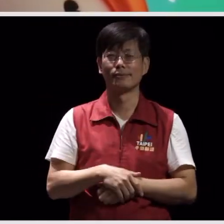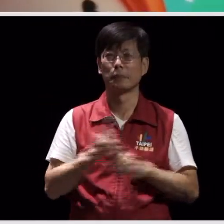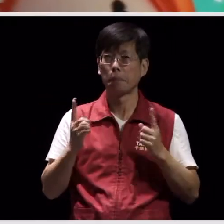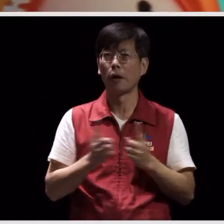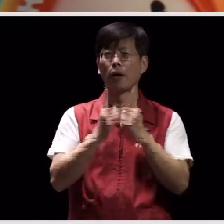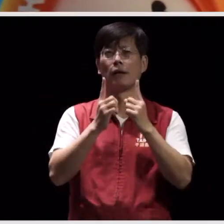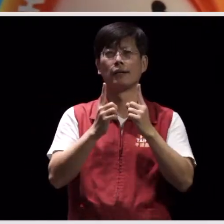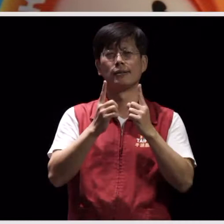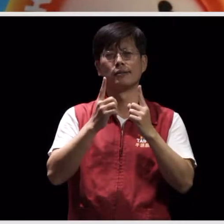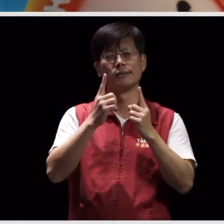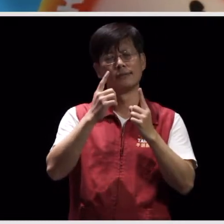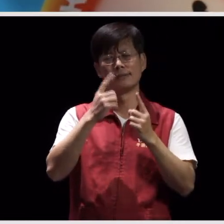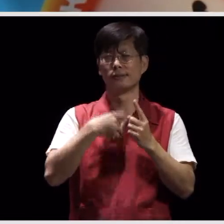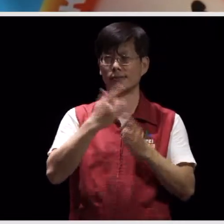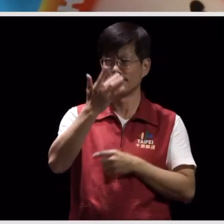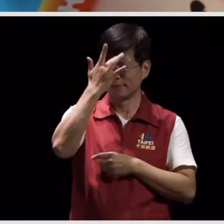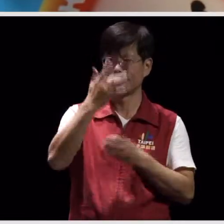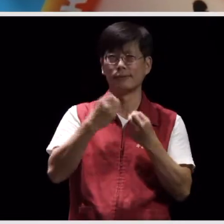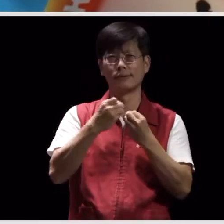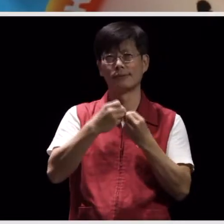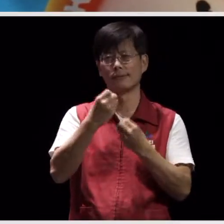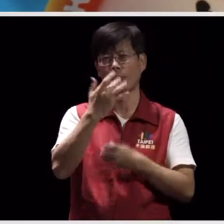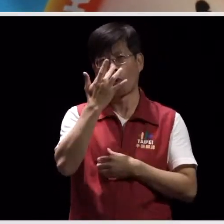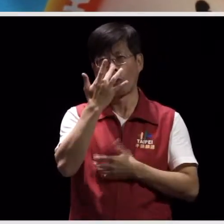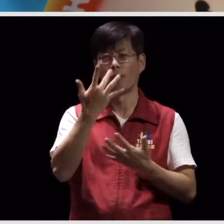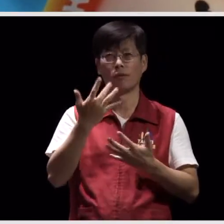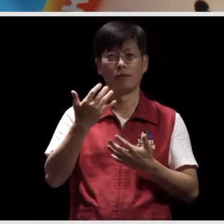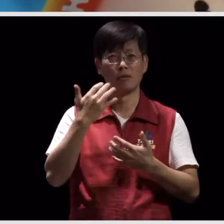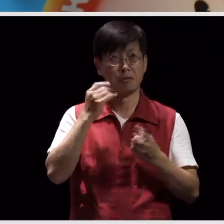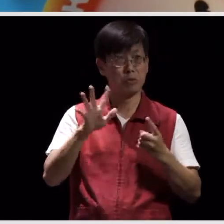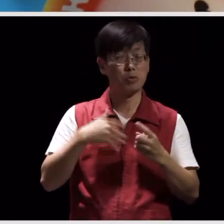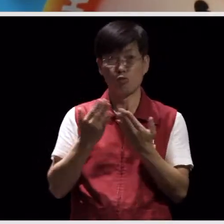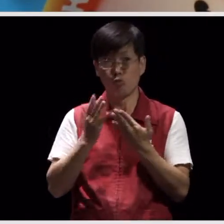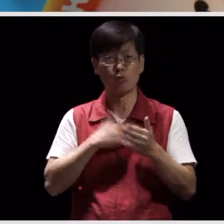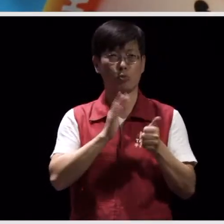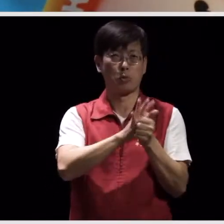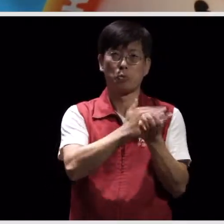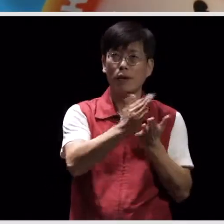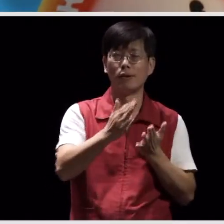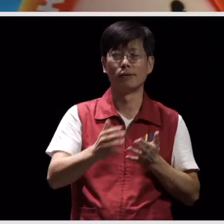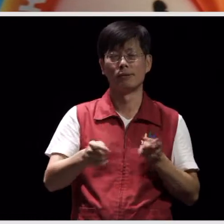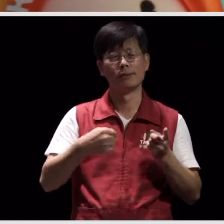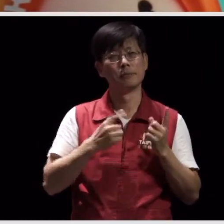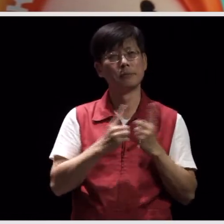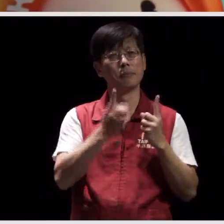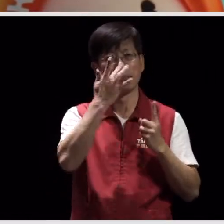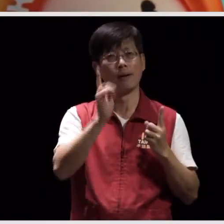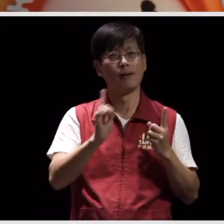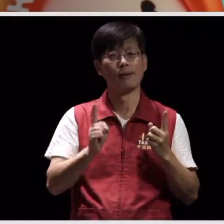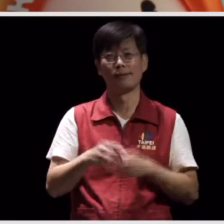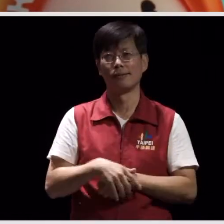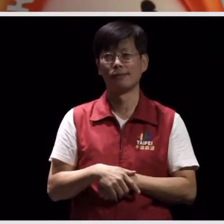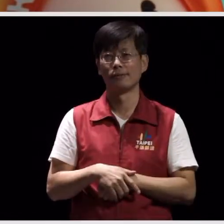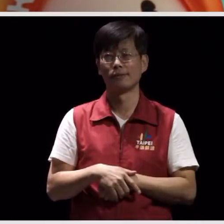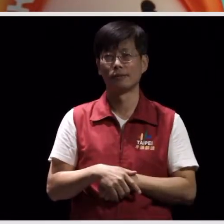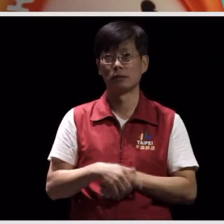个小小的困惑，来这边有在读书看可以帮他解决这个困惑。他遇到一个困惑，很有趣，他不